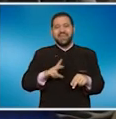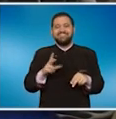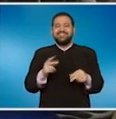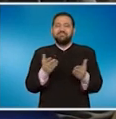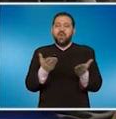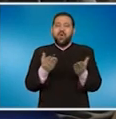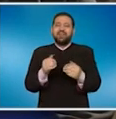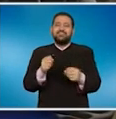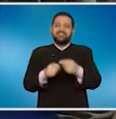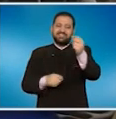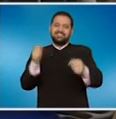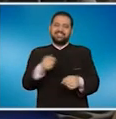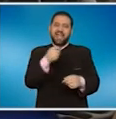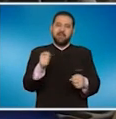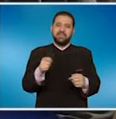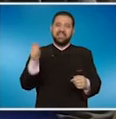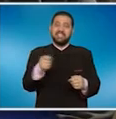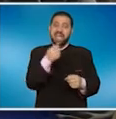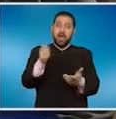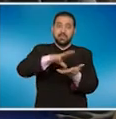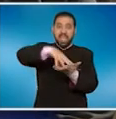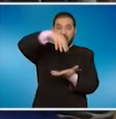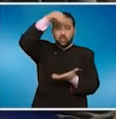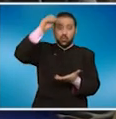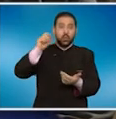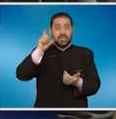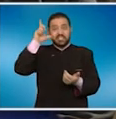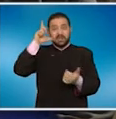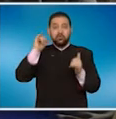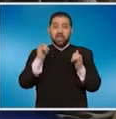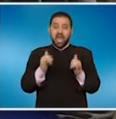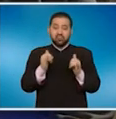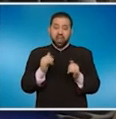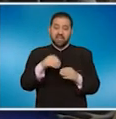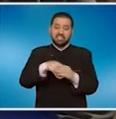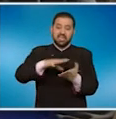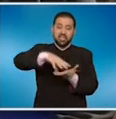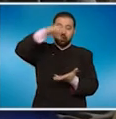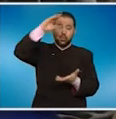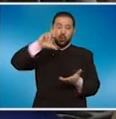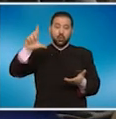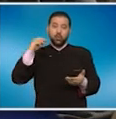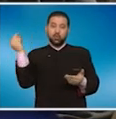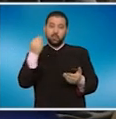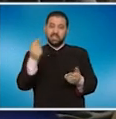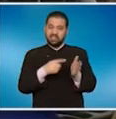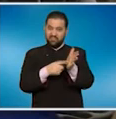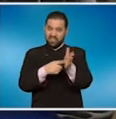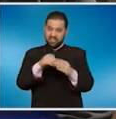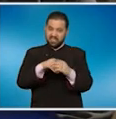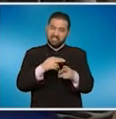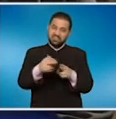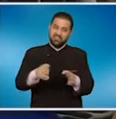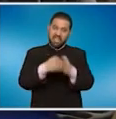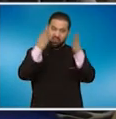această expresie ca desemnând nimic altceva decât ceea ce dumneavoastră a spus cumva, și anume înțelepciunea aceasta în Duhul. Vedeți, în